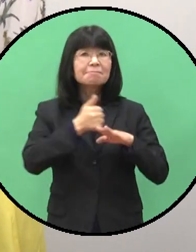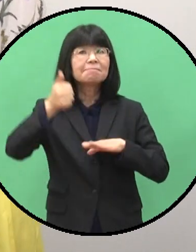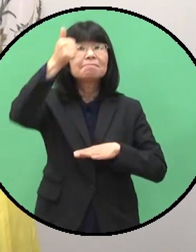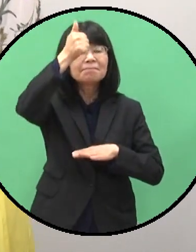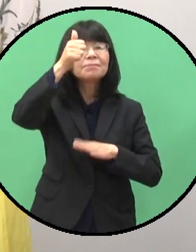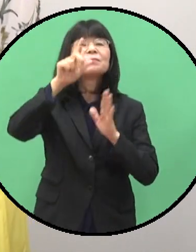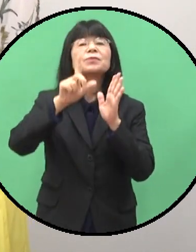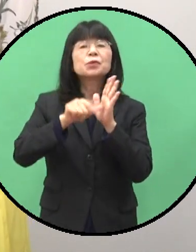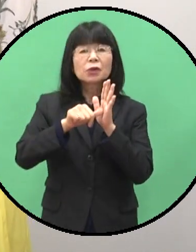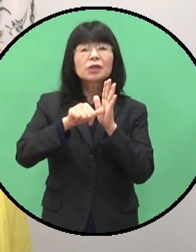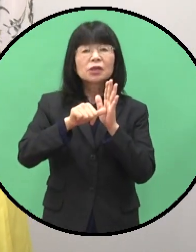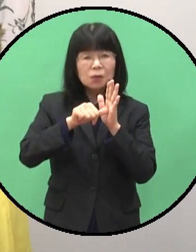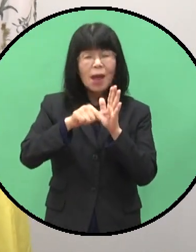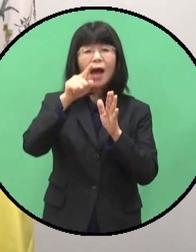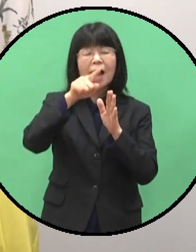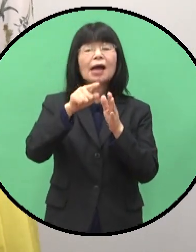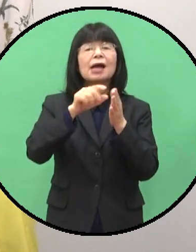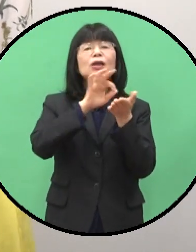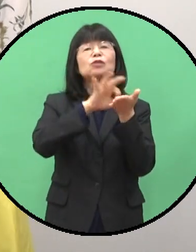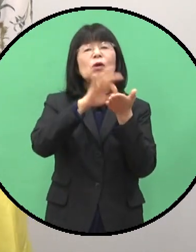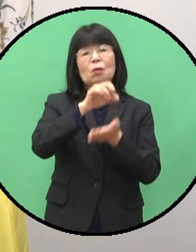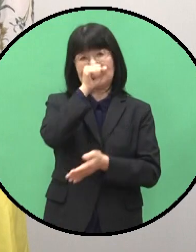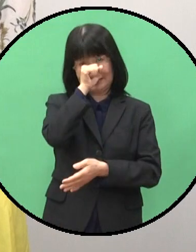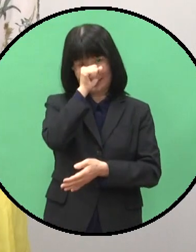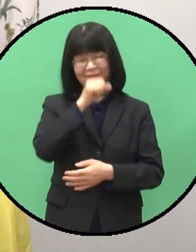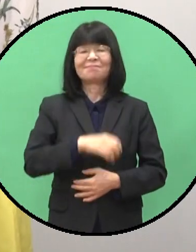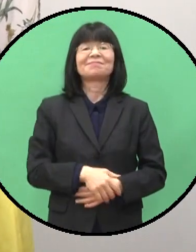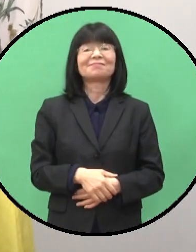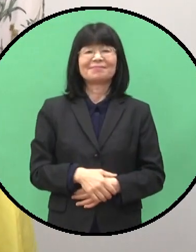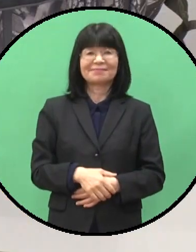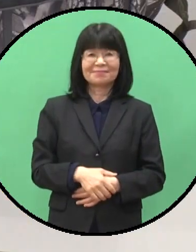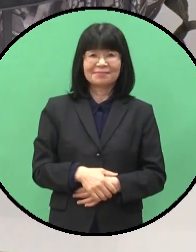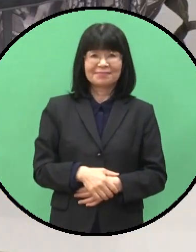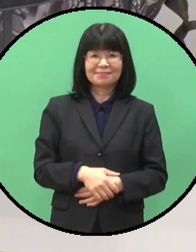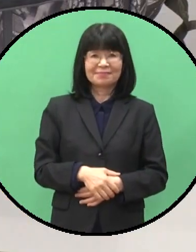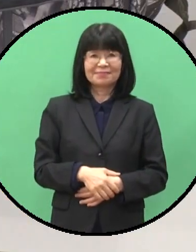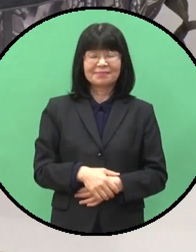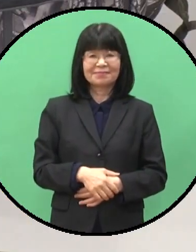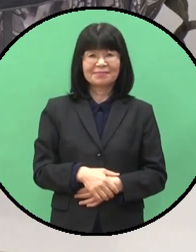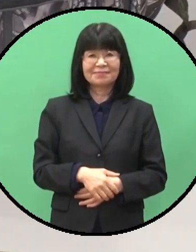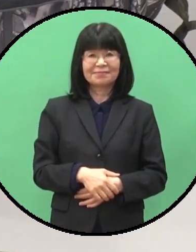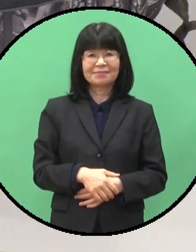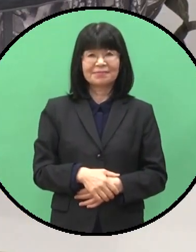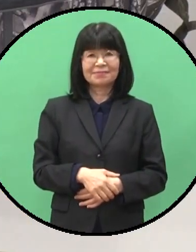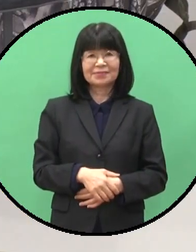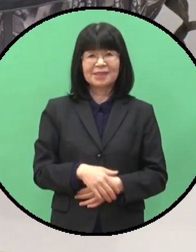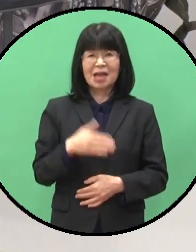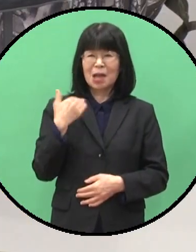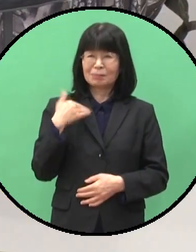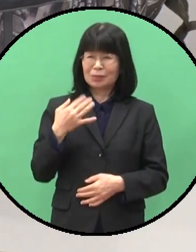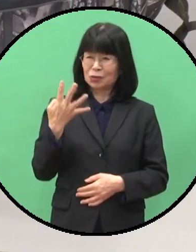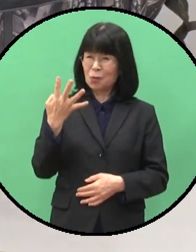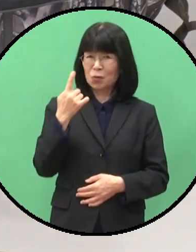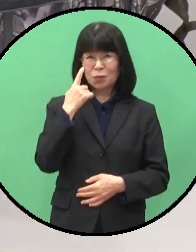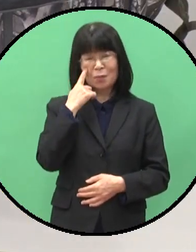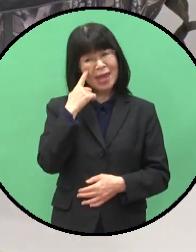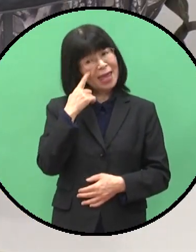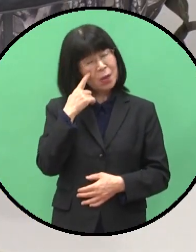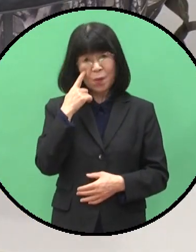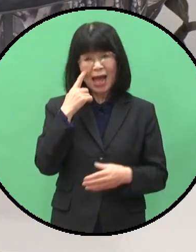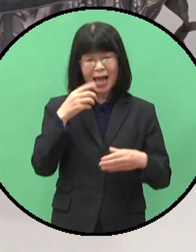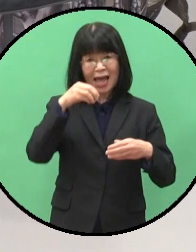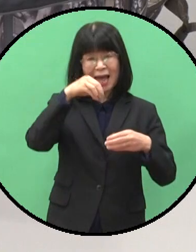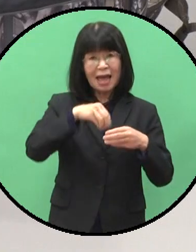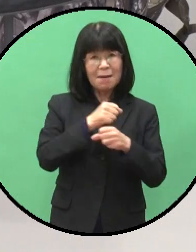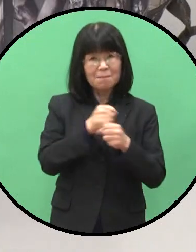難する時にこれを備蓄しておいて使うっていうのは非常にいいと思うんですけど、 はい、ちょっとお水4本目が入らないかなっ